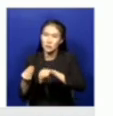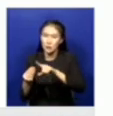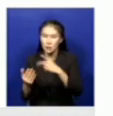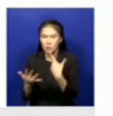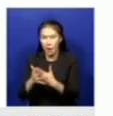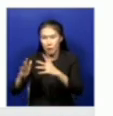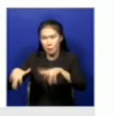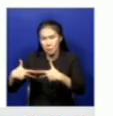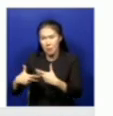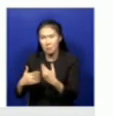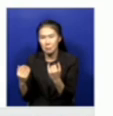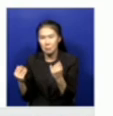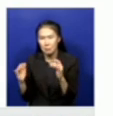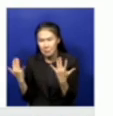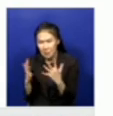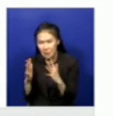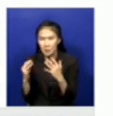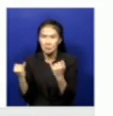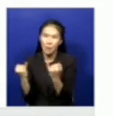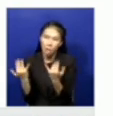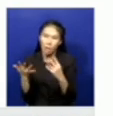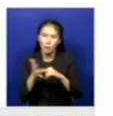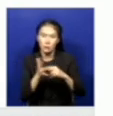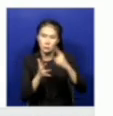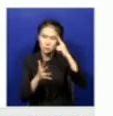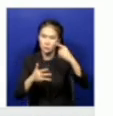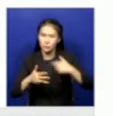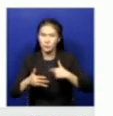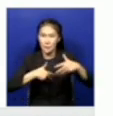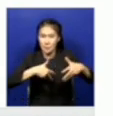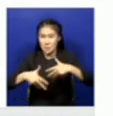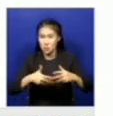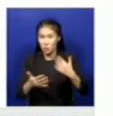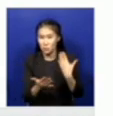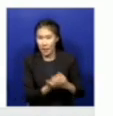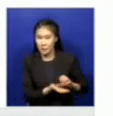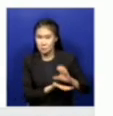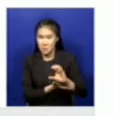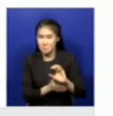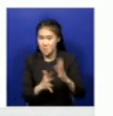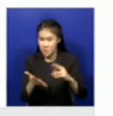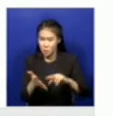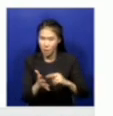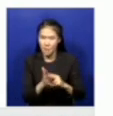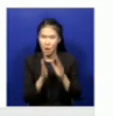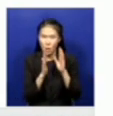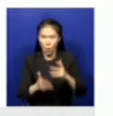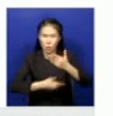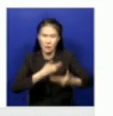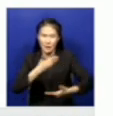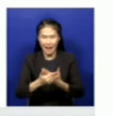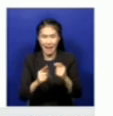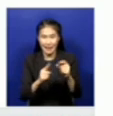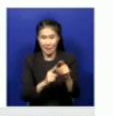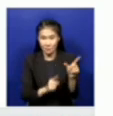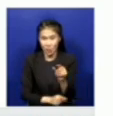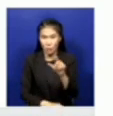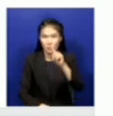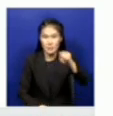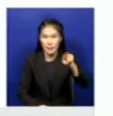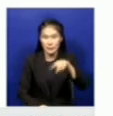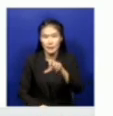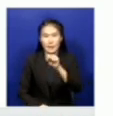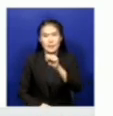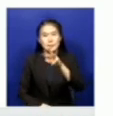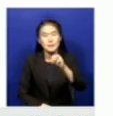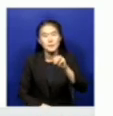ก็แปลว่านอกจากพี่น้องประชาชนจะขาดกำลังซื้อแล้วเนี่ยนะครับผู้ประกอบการรายเล็กรายน้อยโดยเฉพาะ SME หมดสภ